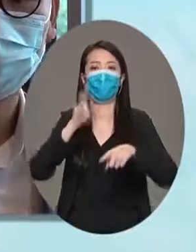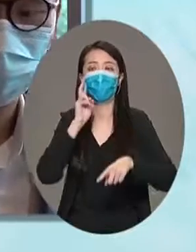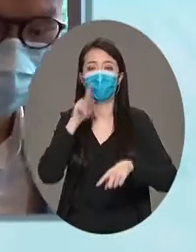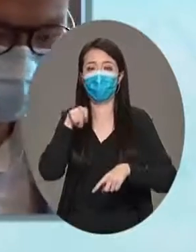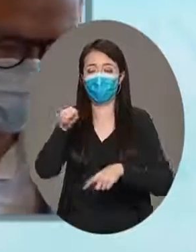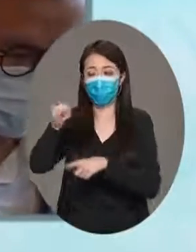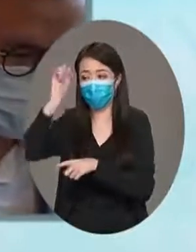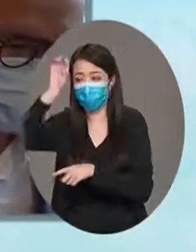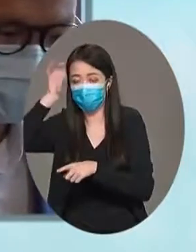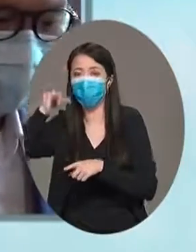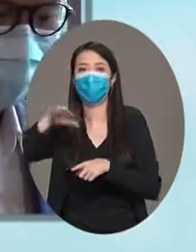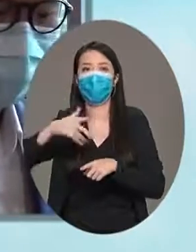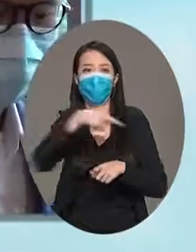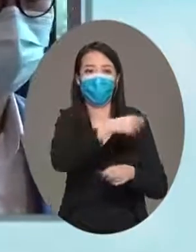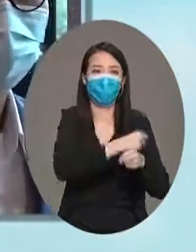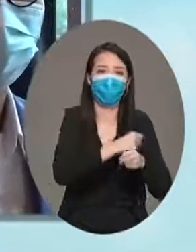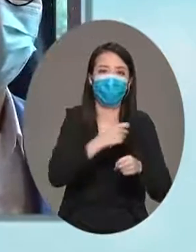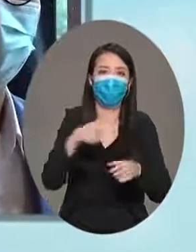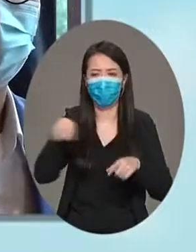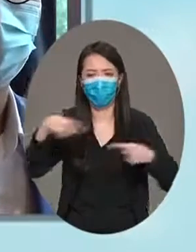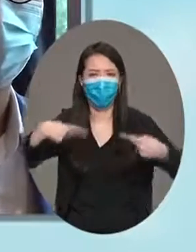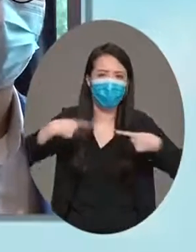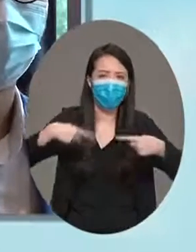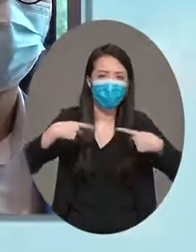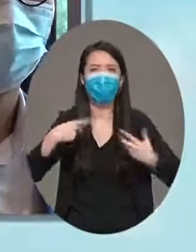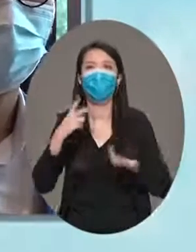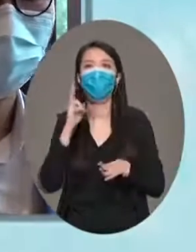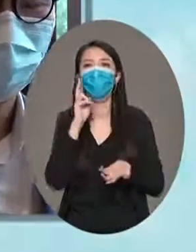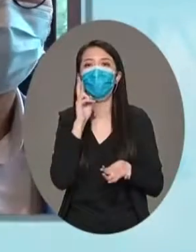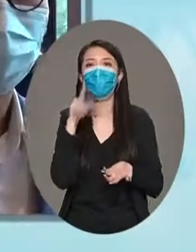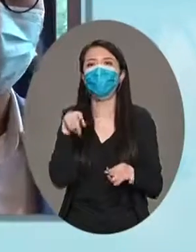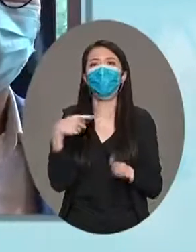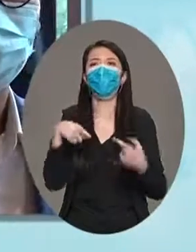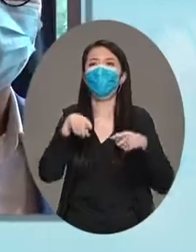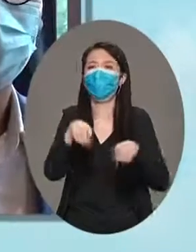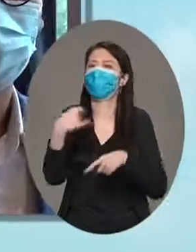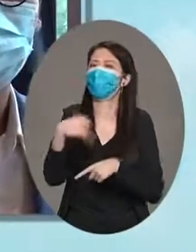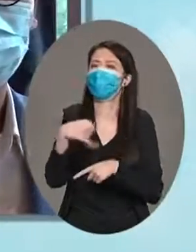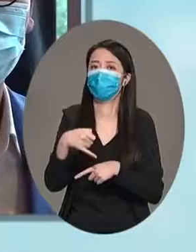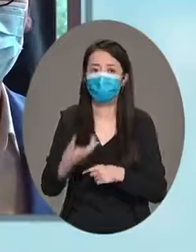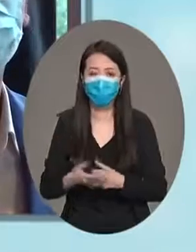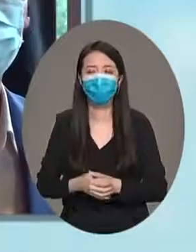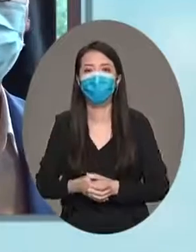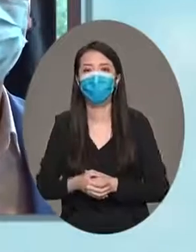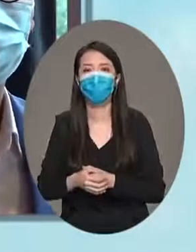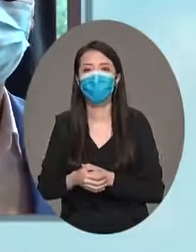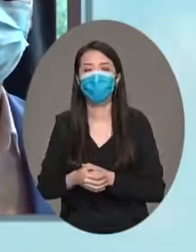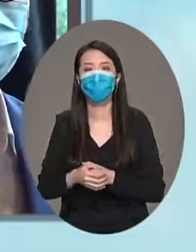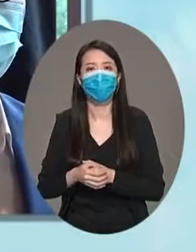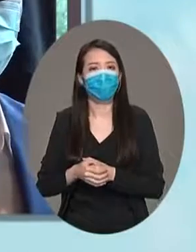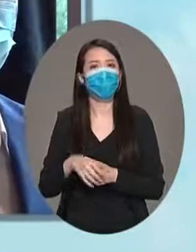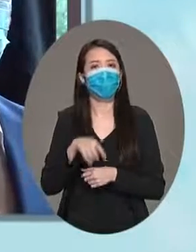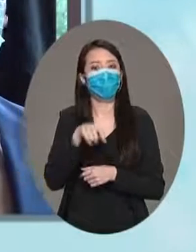一個局嘅建議，但係另一局咧就係執行又唔同人嘅，咁大家個一唔一致噶嘛，大家個目標唔係一致噶嘛。咁所以我諗呢啲